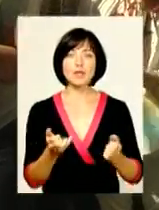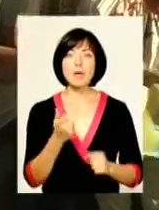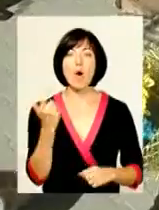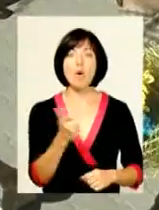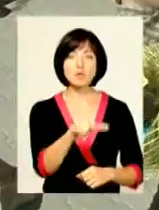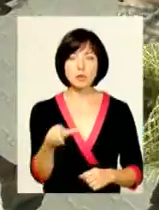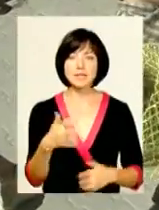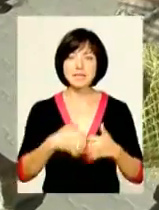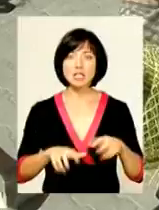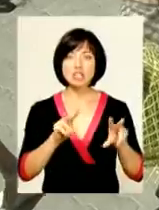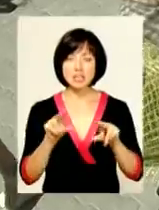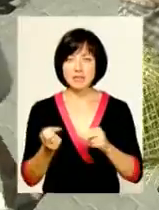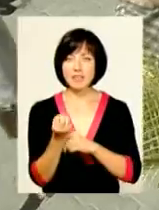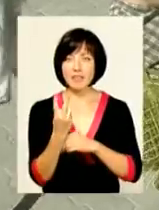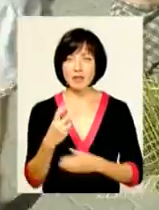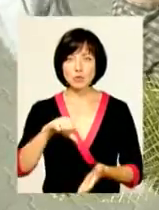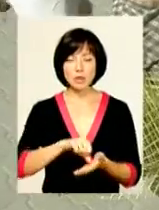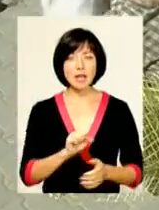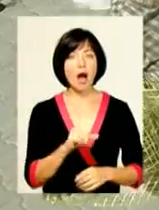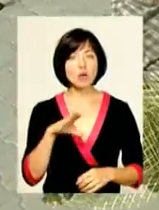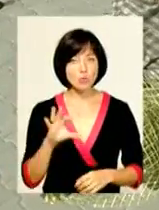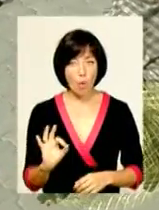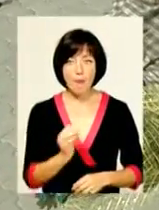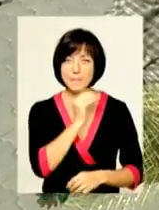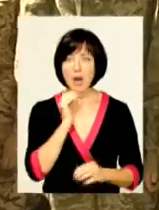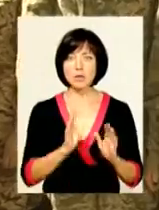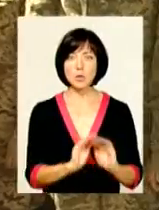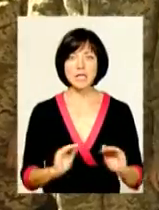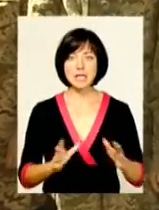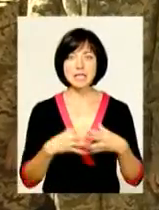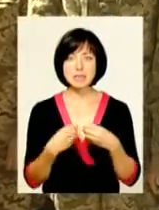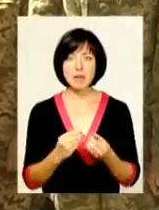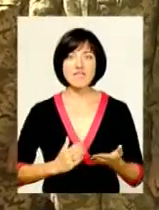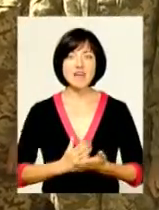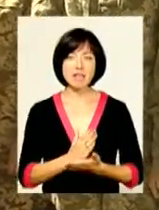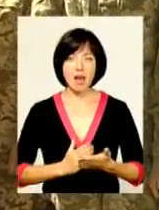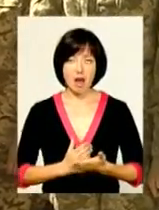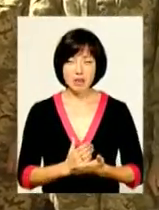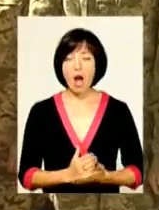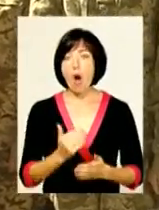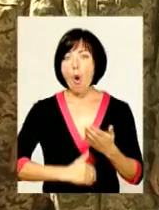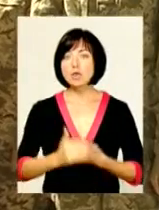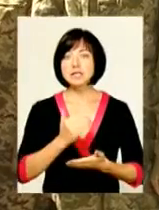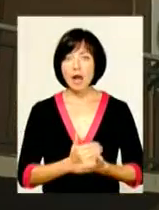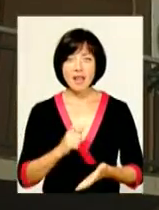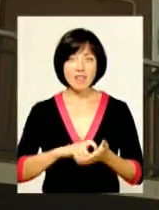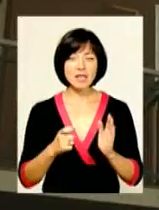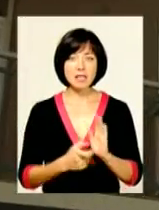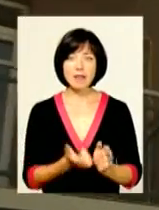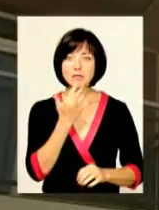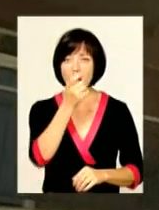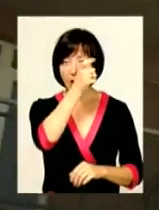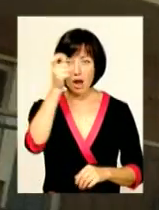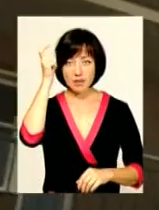господарів. Серед щасливців – 12 учасників АТО, багатодітні сім'ї та ветерани служби. Востанні житлові квадрати в Національній